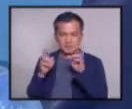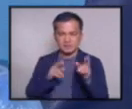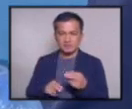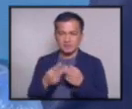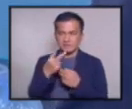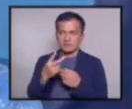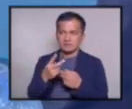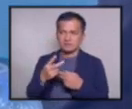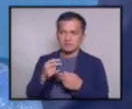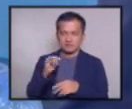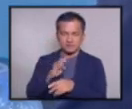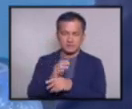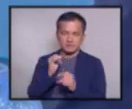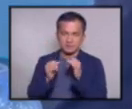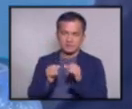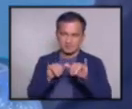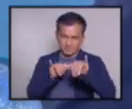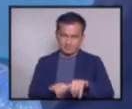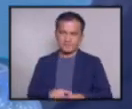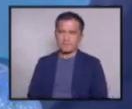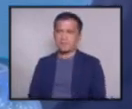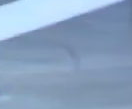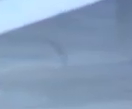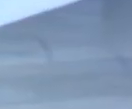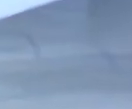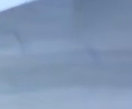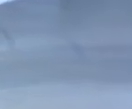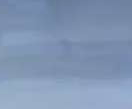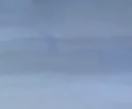ng kanyang job interview. Diyan lamang po kayo.